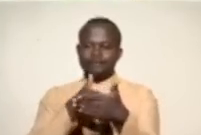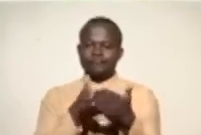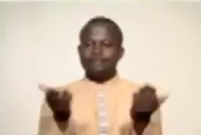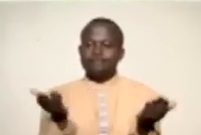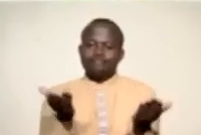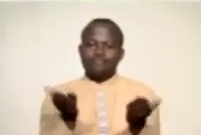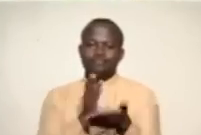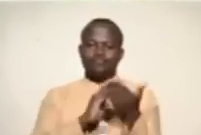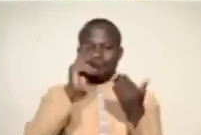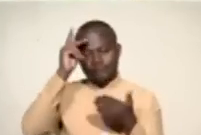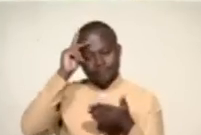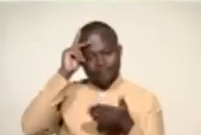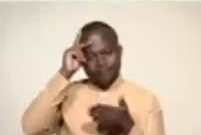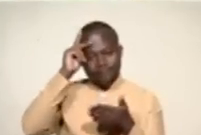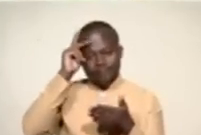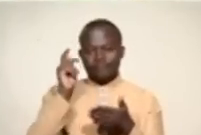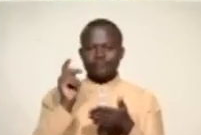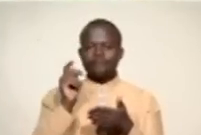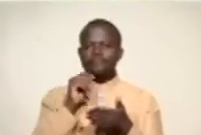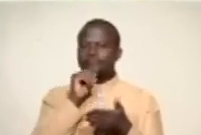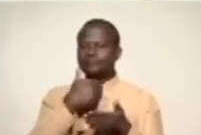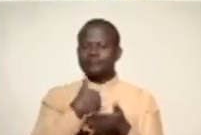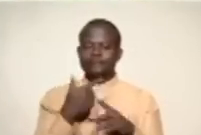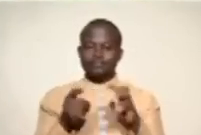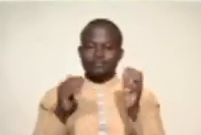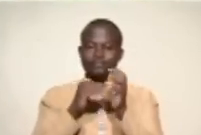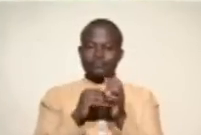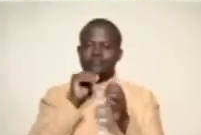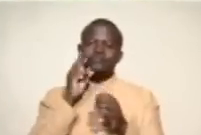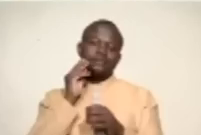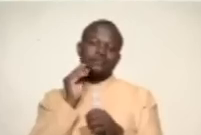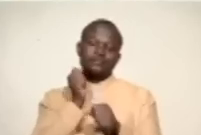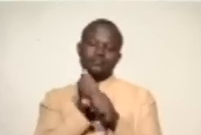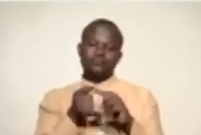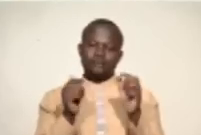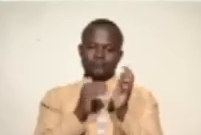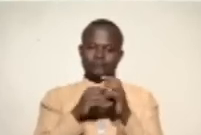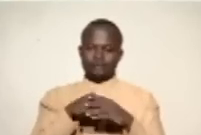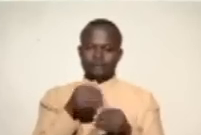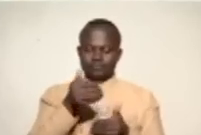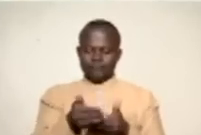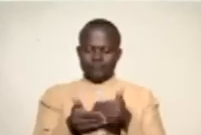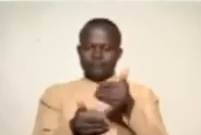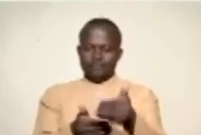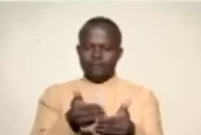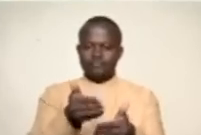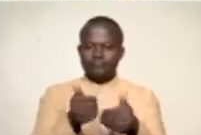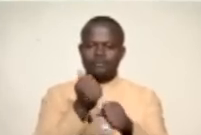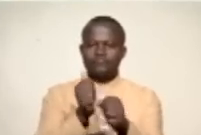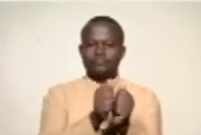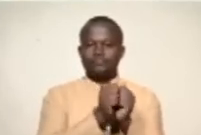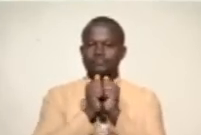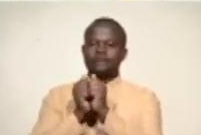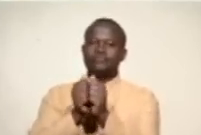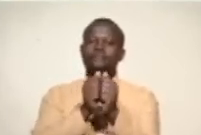bamwe skills baba batazifite, ikindi ni uko baba batamenyereye akazi, ariko mu rugendo y'abantu bagenda mukorana agira